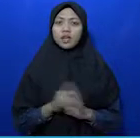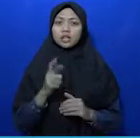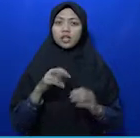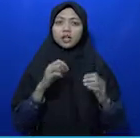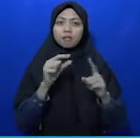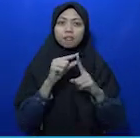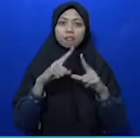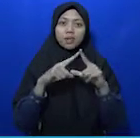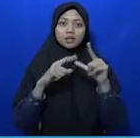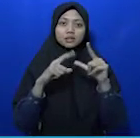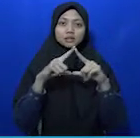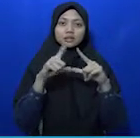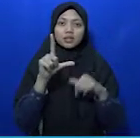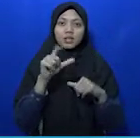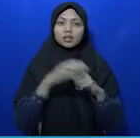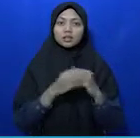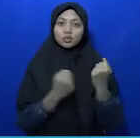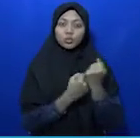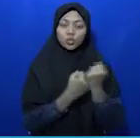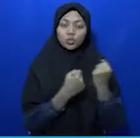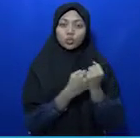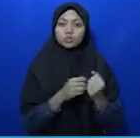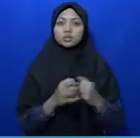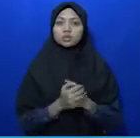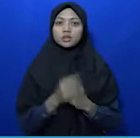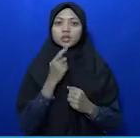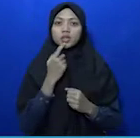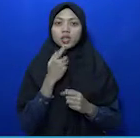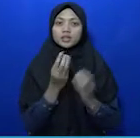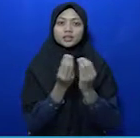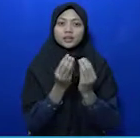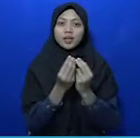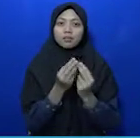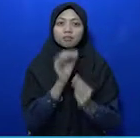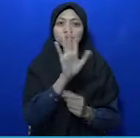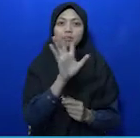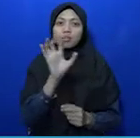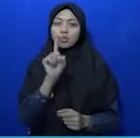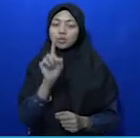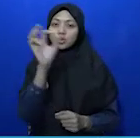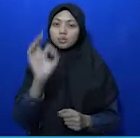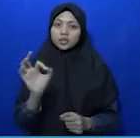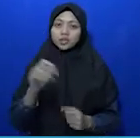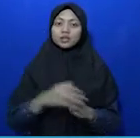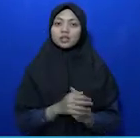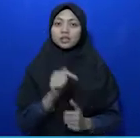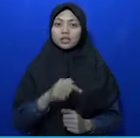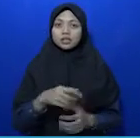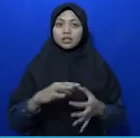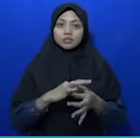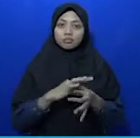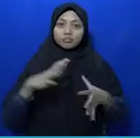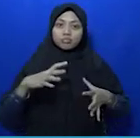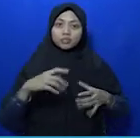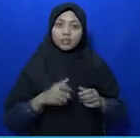tadi, dengan divestasi saham 51%. Nah, saya kira divestasi saham